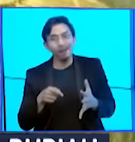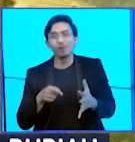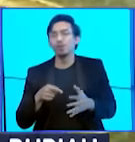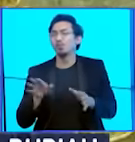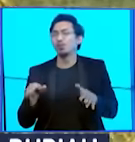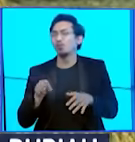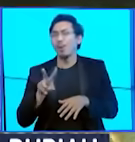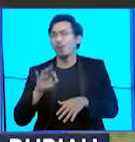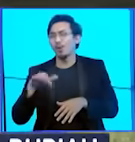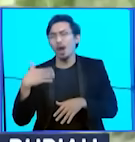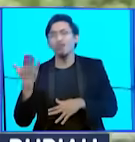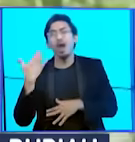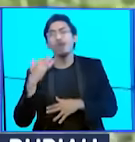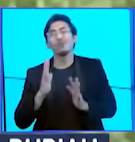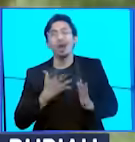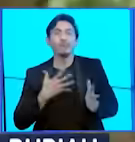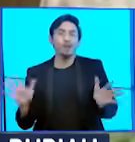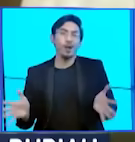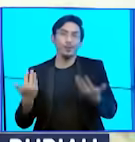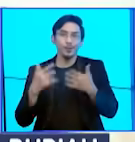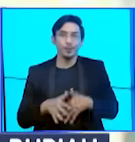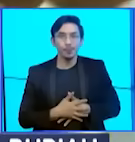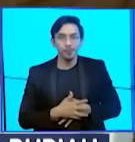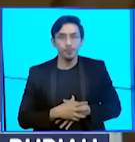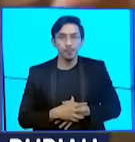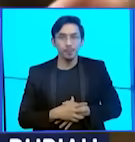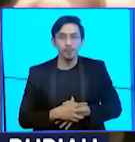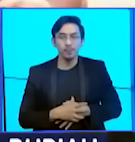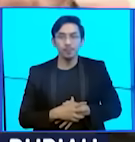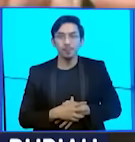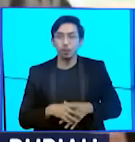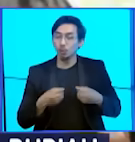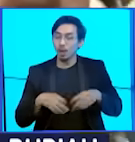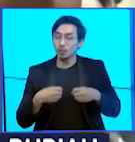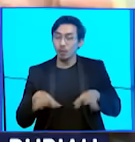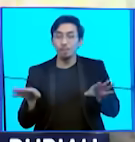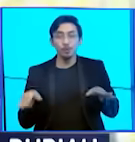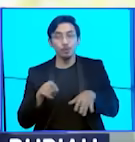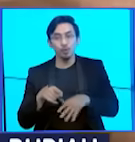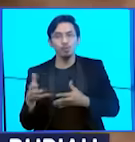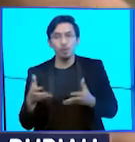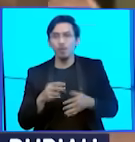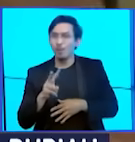Satu ekor anakan burung dara siap tanding dijual Junet mulai dari 30 juta hingga ratusan juta rupiah.